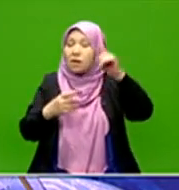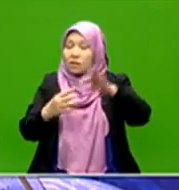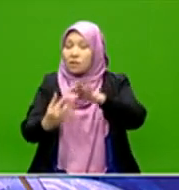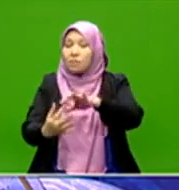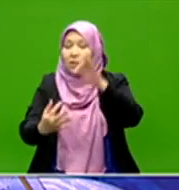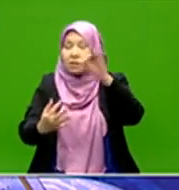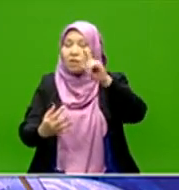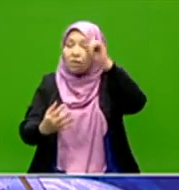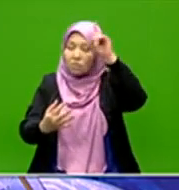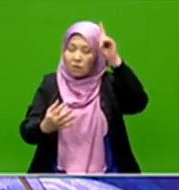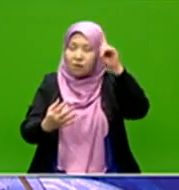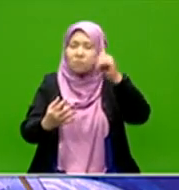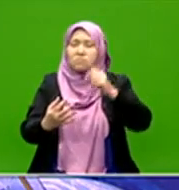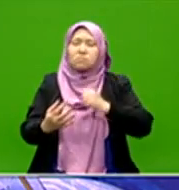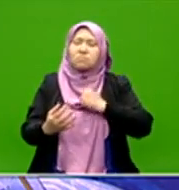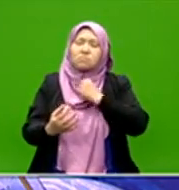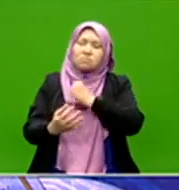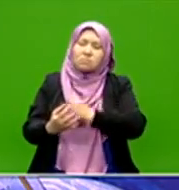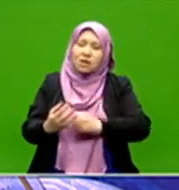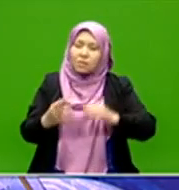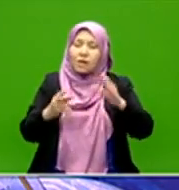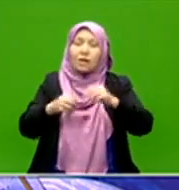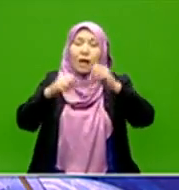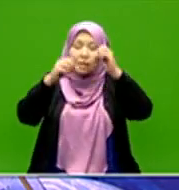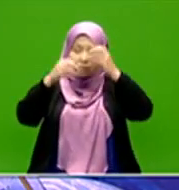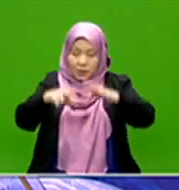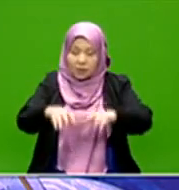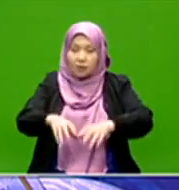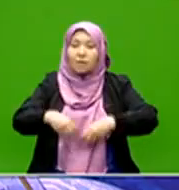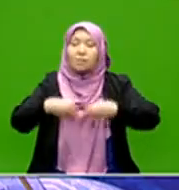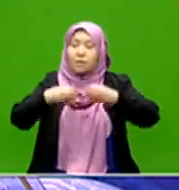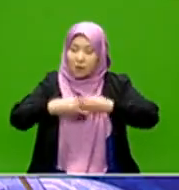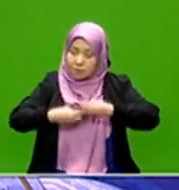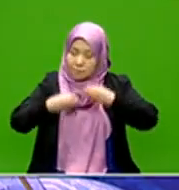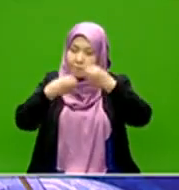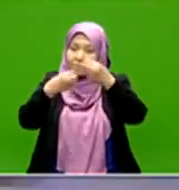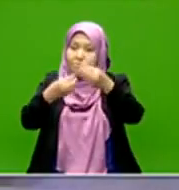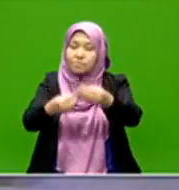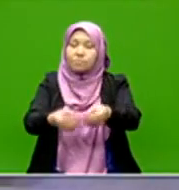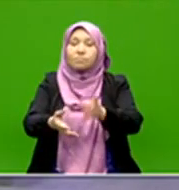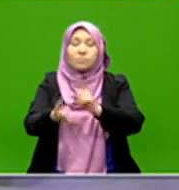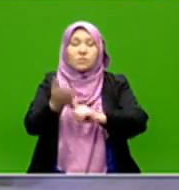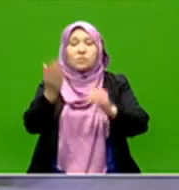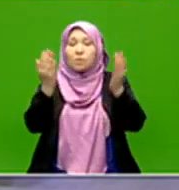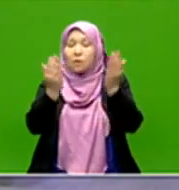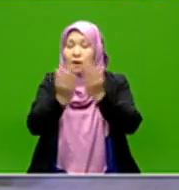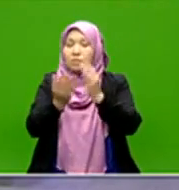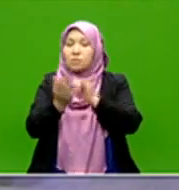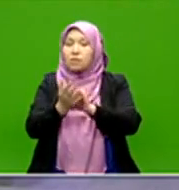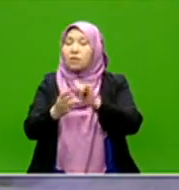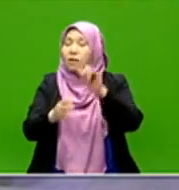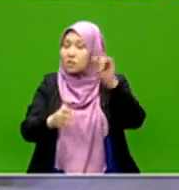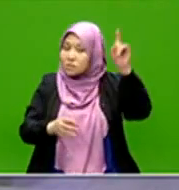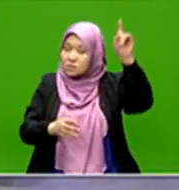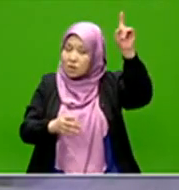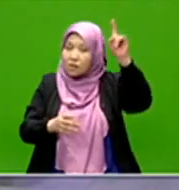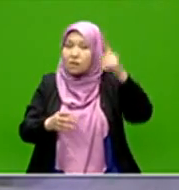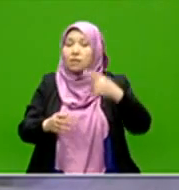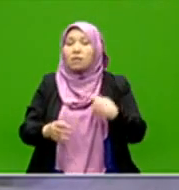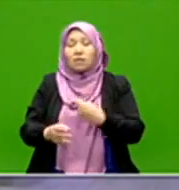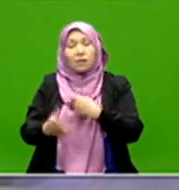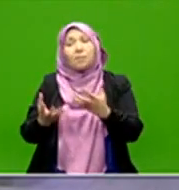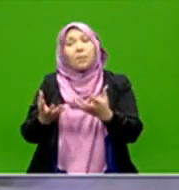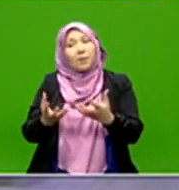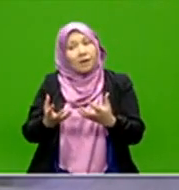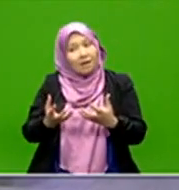Subhanahu taala kurniakan haji yang mabrur laisa lahul jazaa' illal jannah. Jadi kalau mereka di sana yes, dapat jannah, mm-hmm. kita pun nak juga Ustaz.